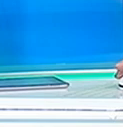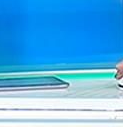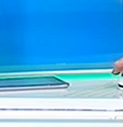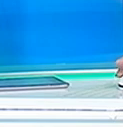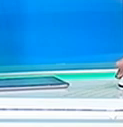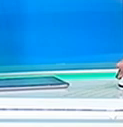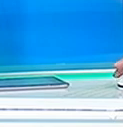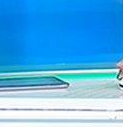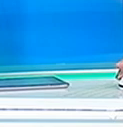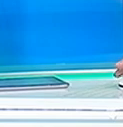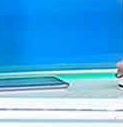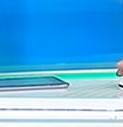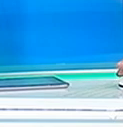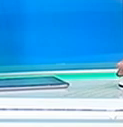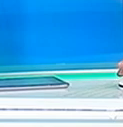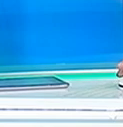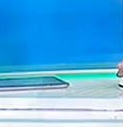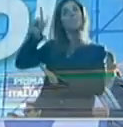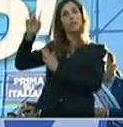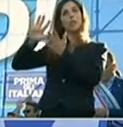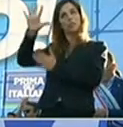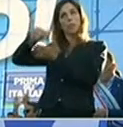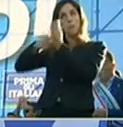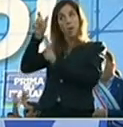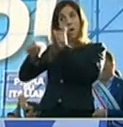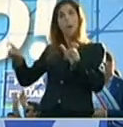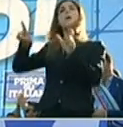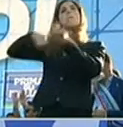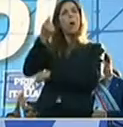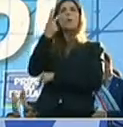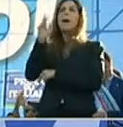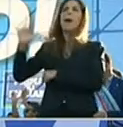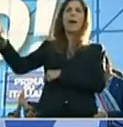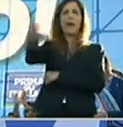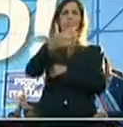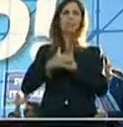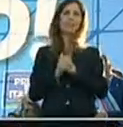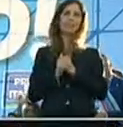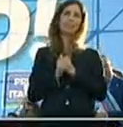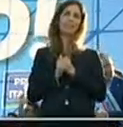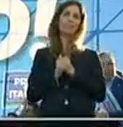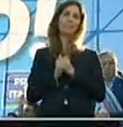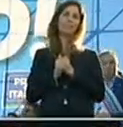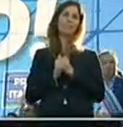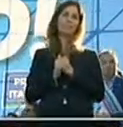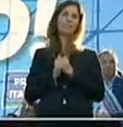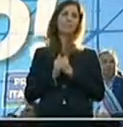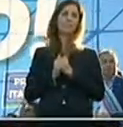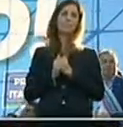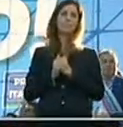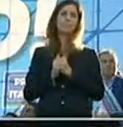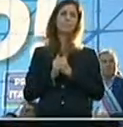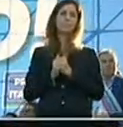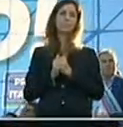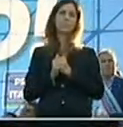le prime immagini. Sta parlando in questo momento il governatore del Veneto della Lega, Luca Zaia, e